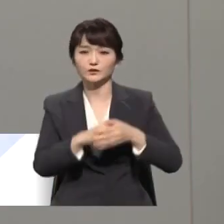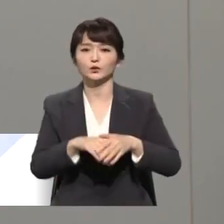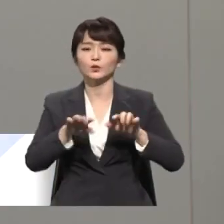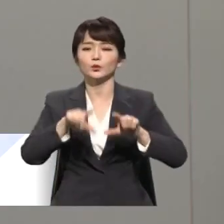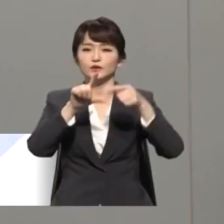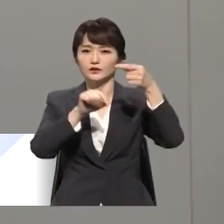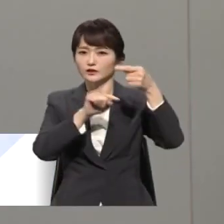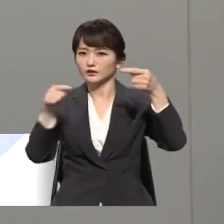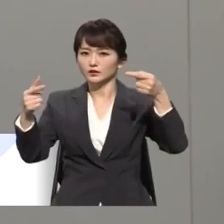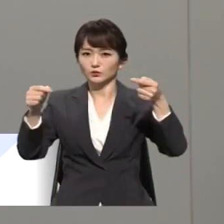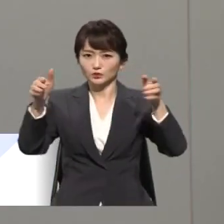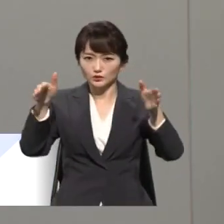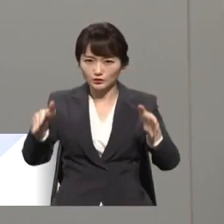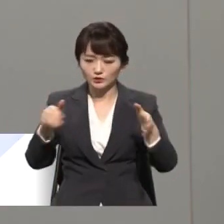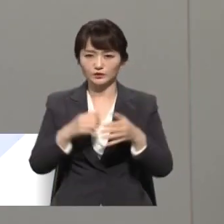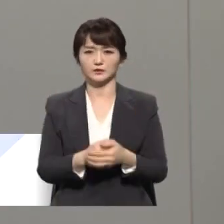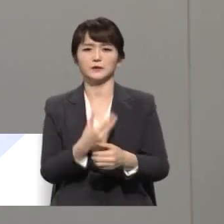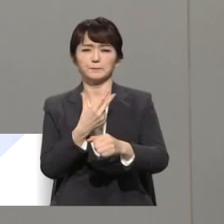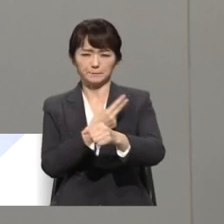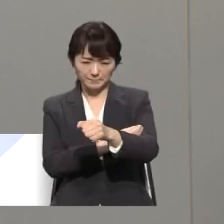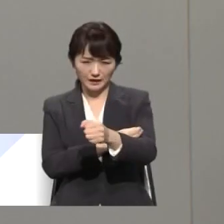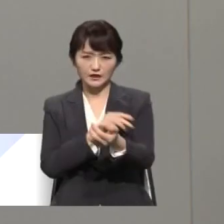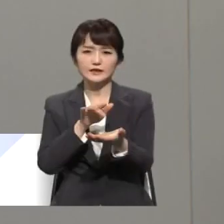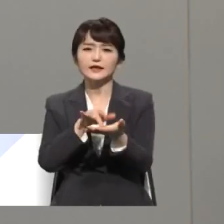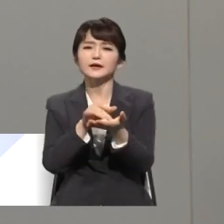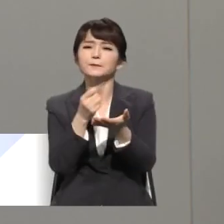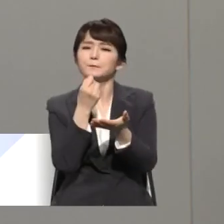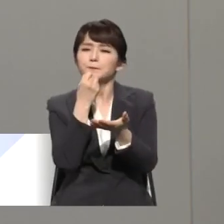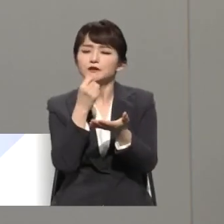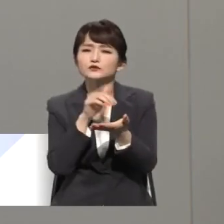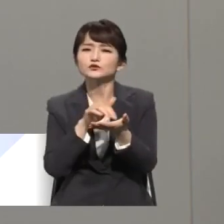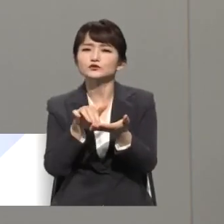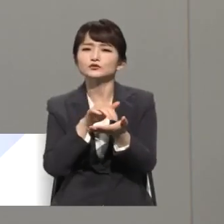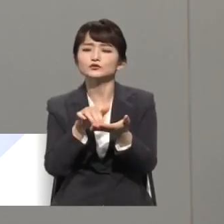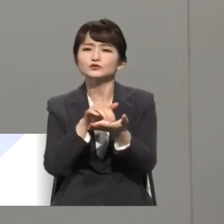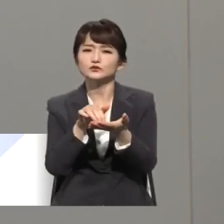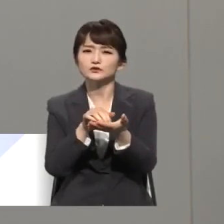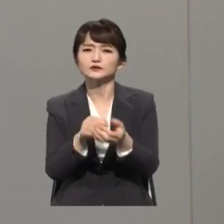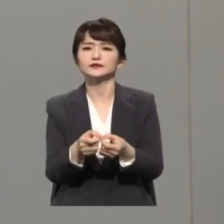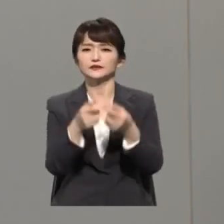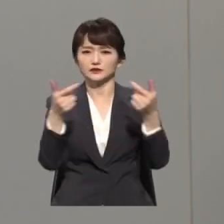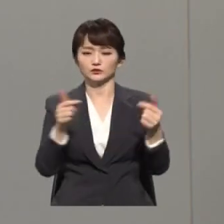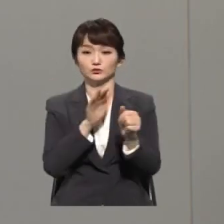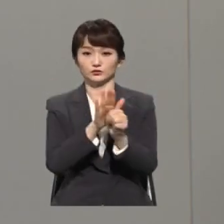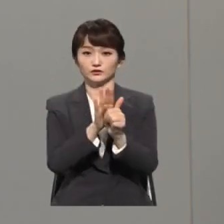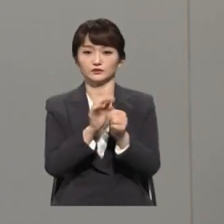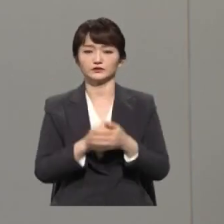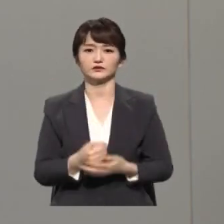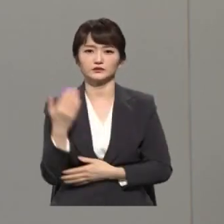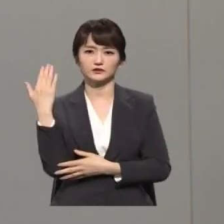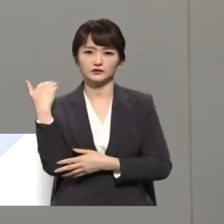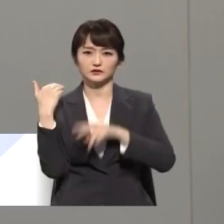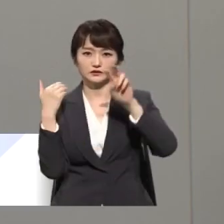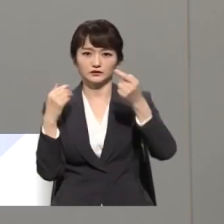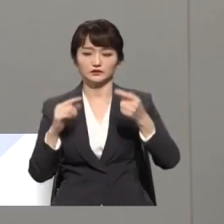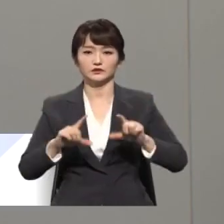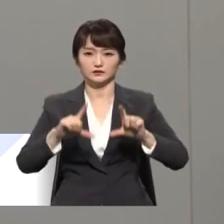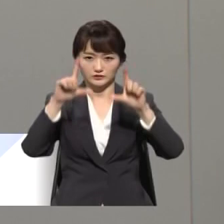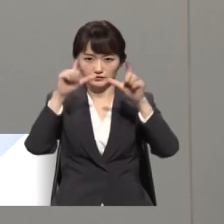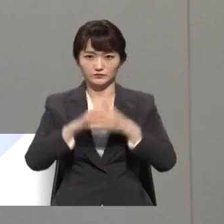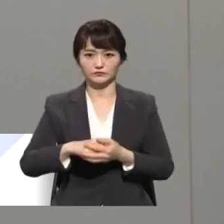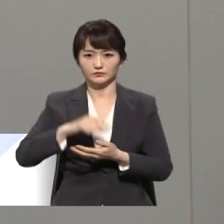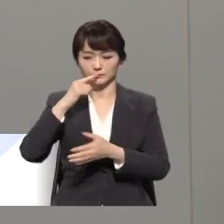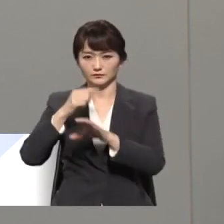포동 백신과 먹는 치료 대 개발도 최대한 지원하겠습니다 지난 21일 민주당 수도로 17조원